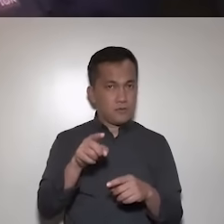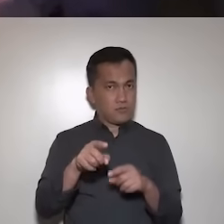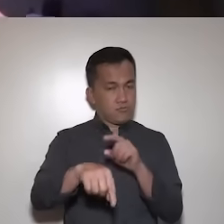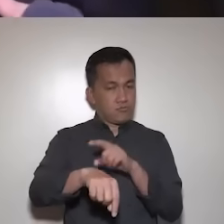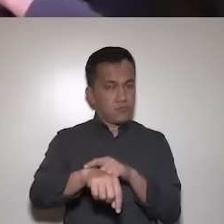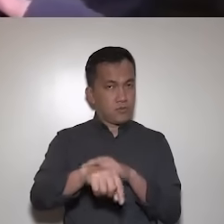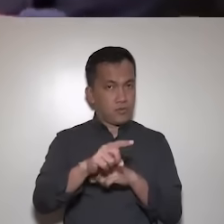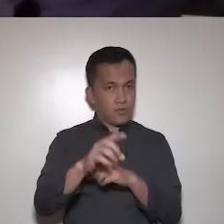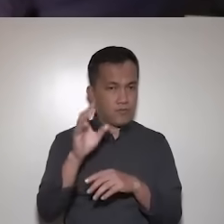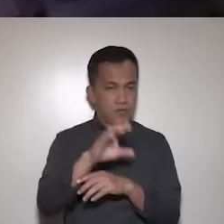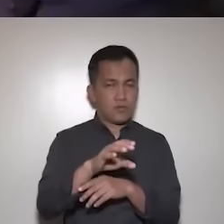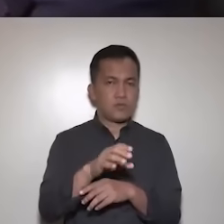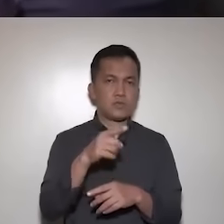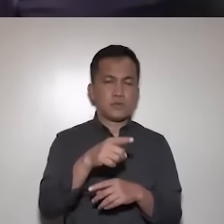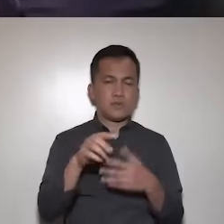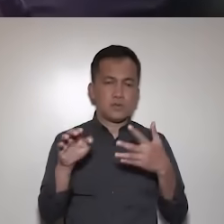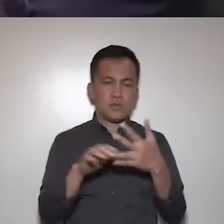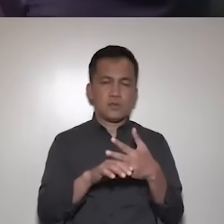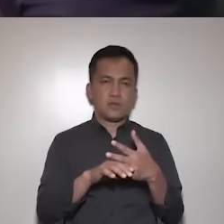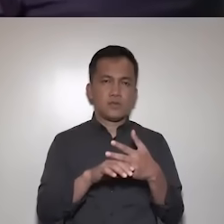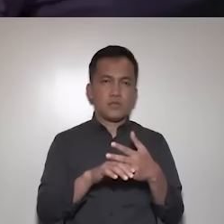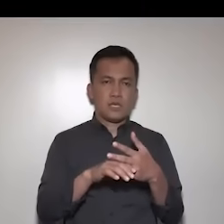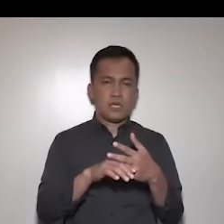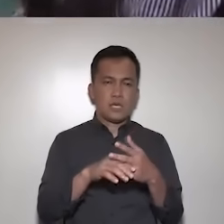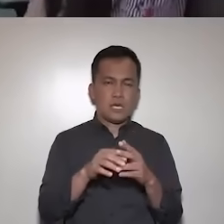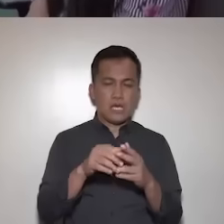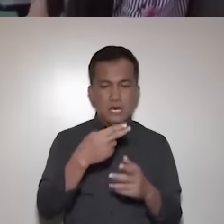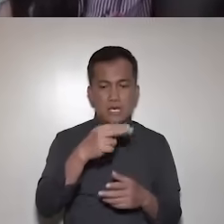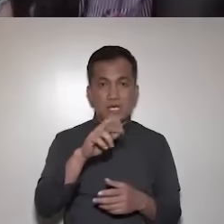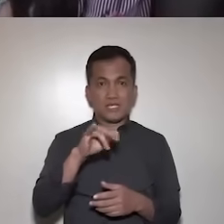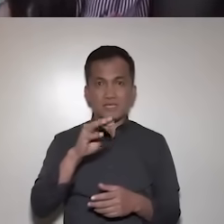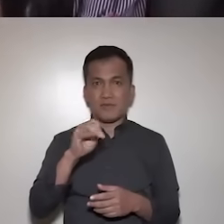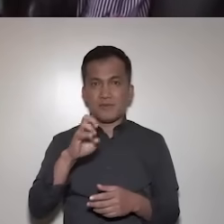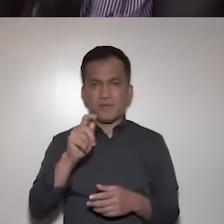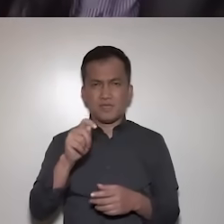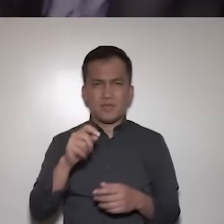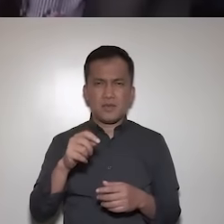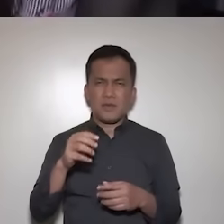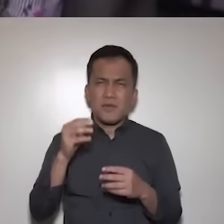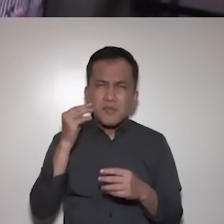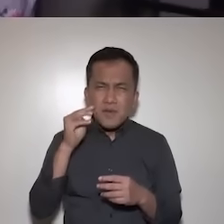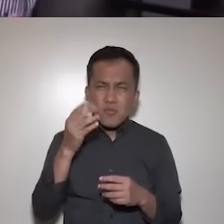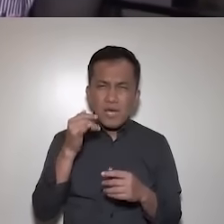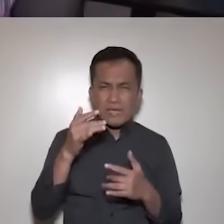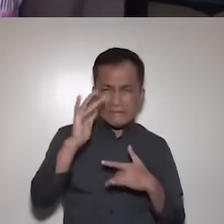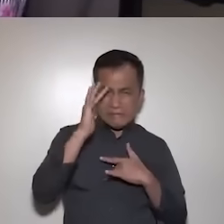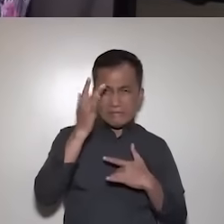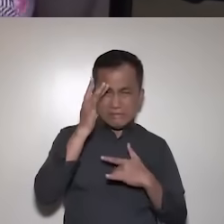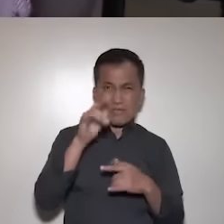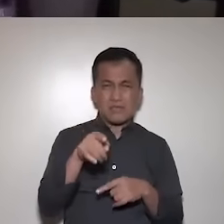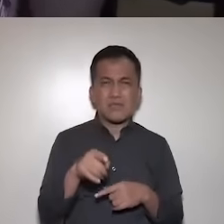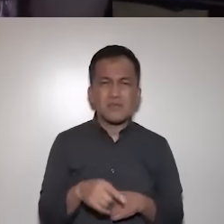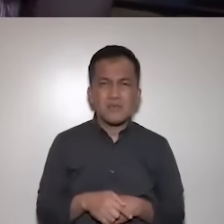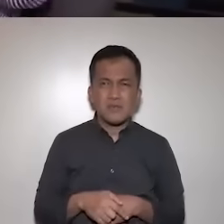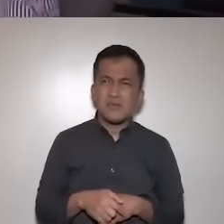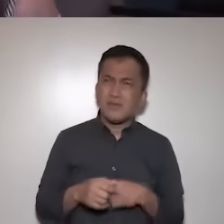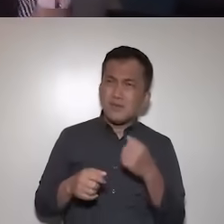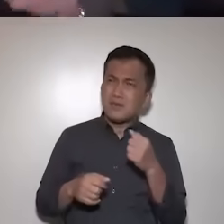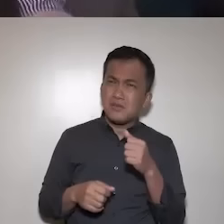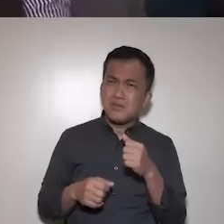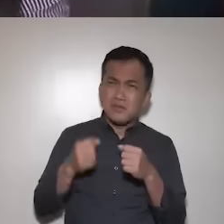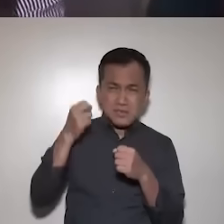mo siya, eh baka ikaw ay makakasuhan naman ng harassment. Ma'am, bakit parang diring-diri kayo sa kanya? Sir, kasi hindi niya